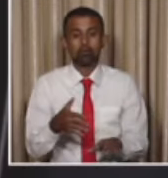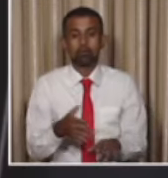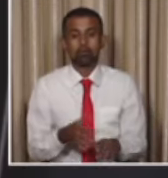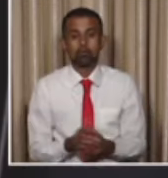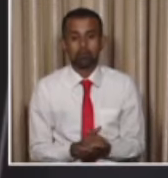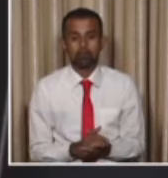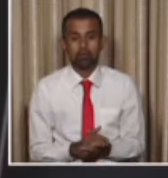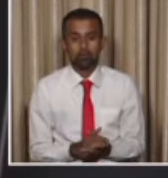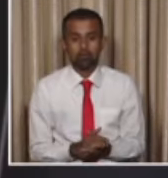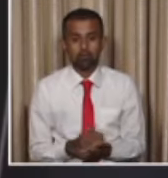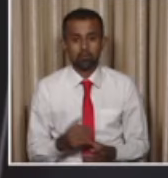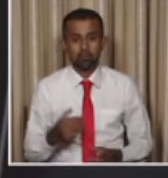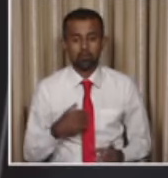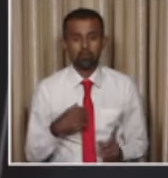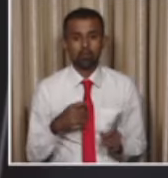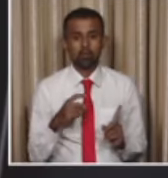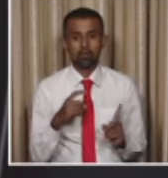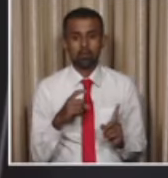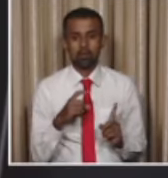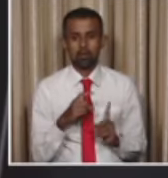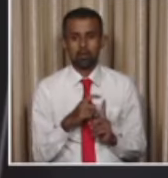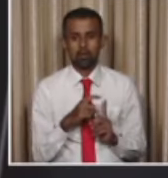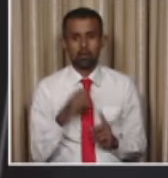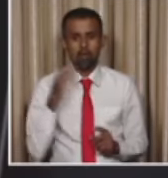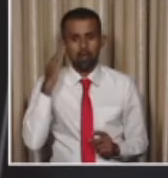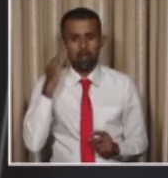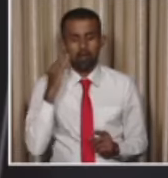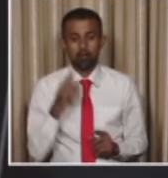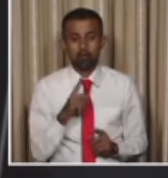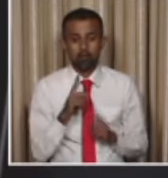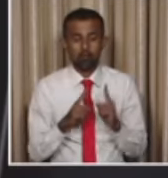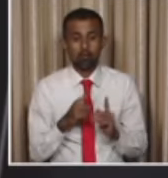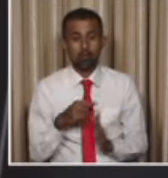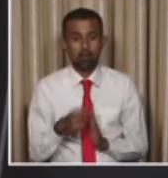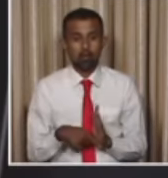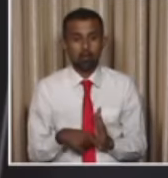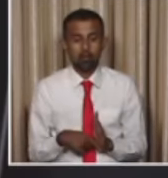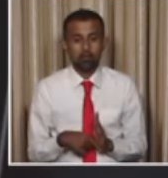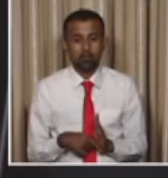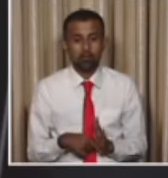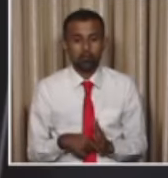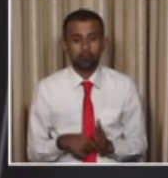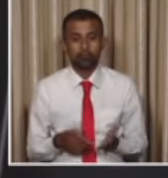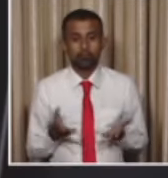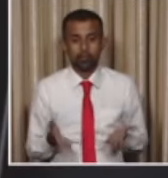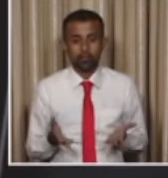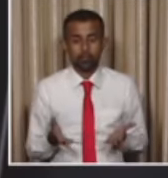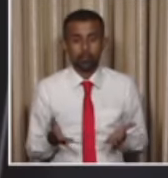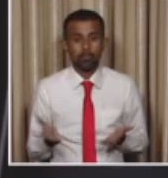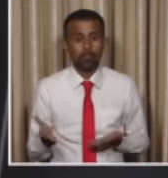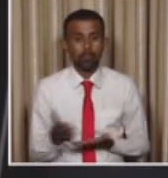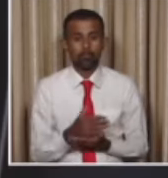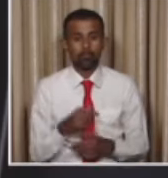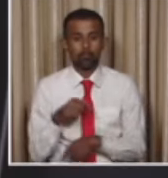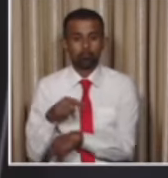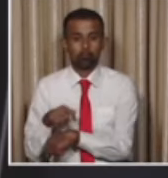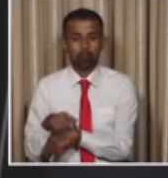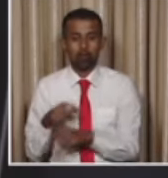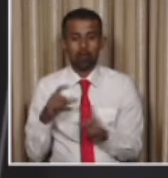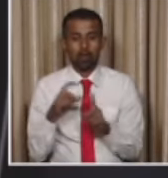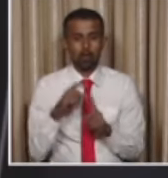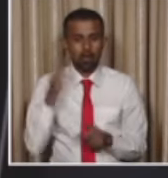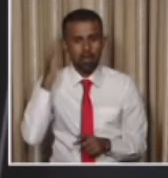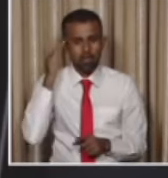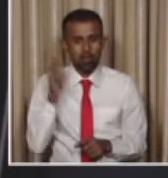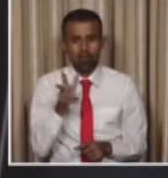අපි ඩයන කෙනෙක් ගැන කතා කරනවා. මේ මාතෘභූමිය රට වශයෙන් මේ වගේ තැනක ඉන්නකොට මුළු කාලයම අරගෙන ඩයනට